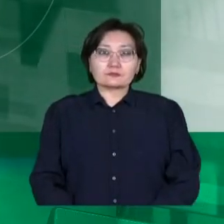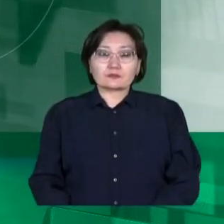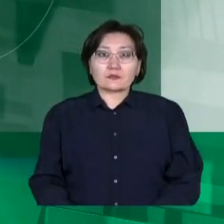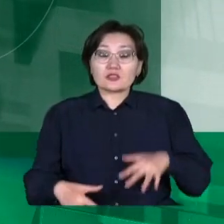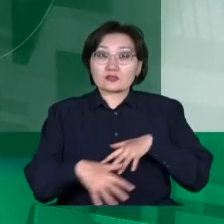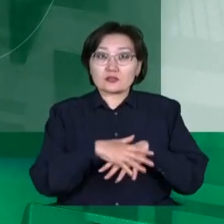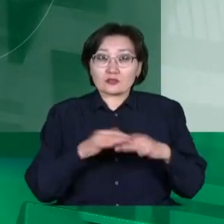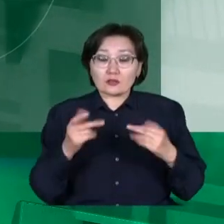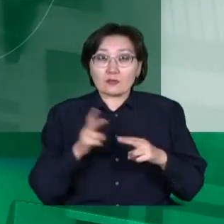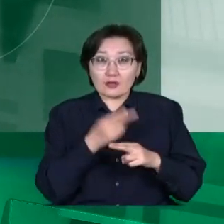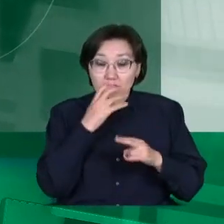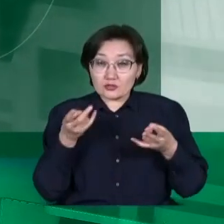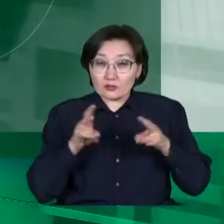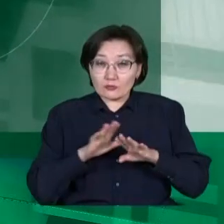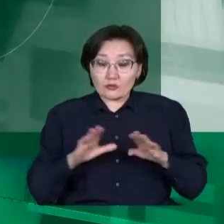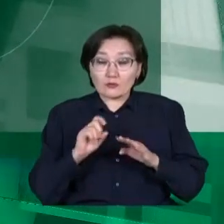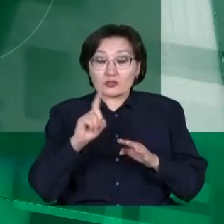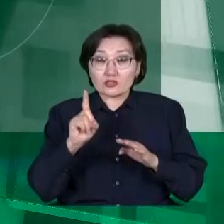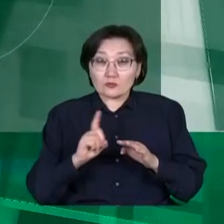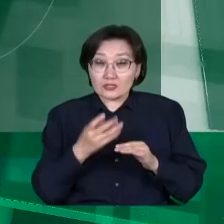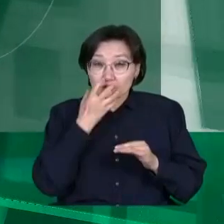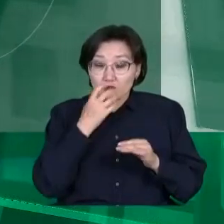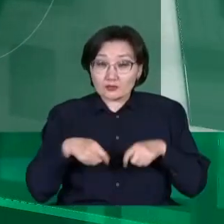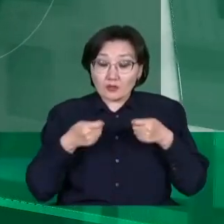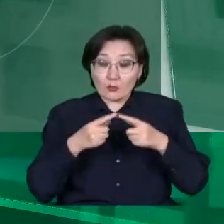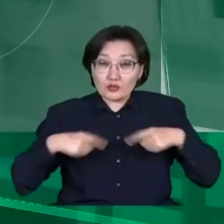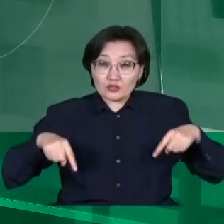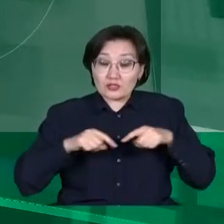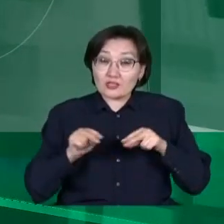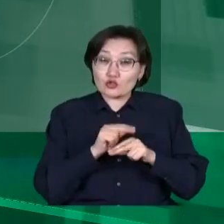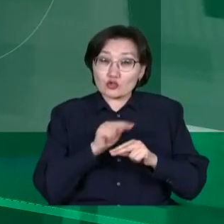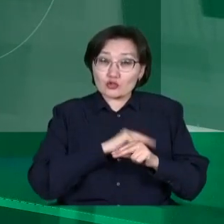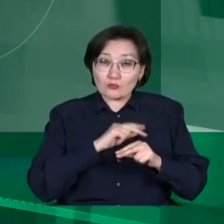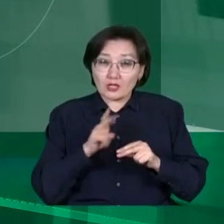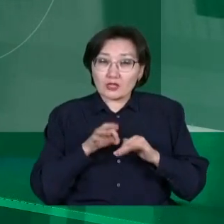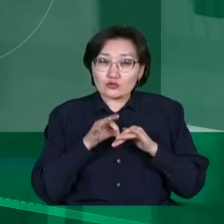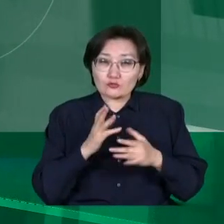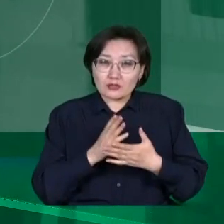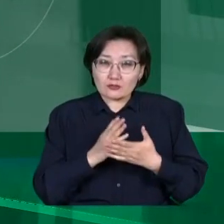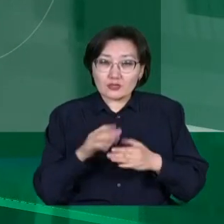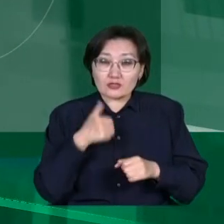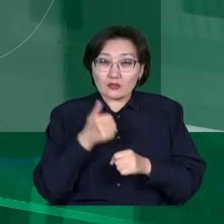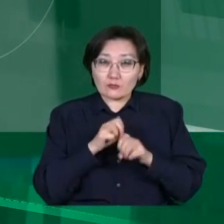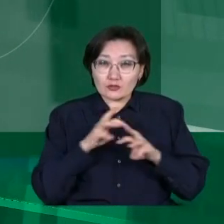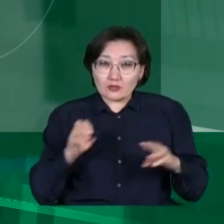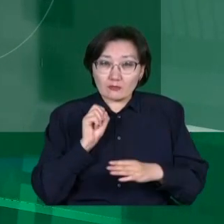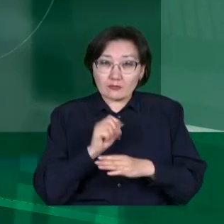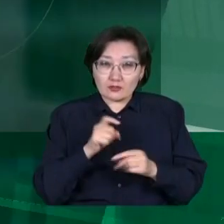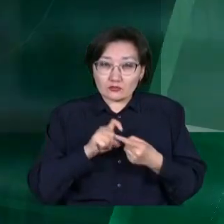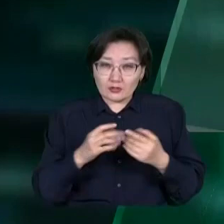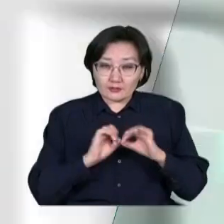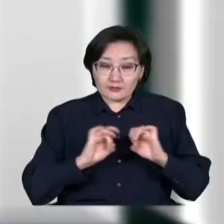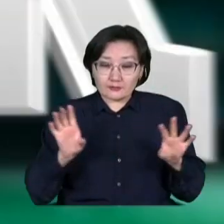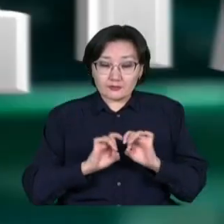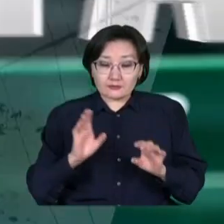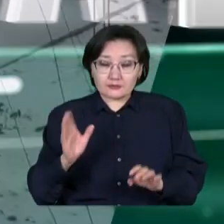Жұрт енді жылусыз қалмайды. Екібастұздағы жылу беру орталығын жөндеу жұмысы қалай жүріп жатыр? Премьер пәрмені сәлден соң.